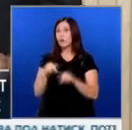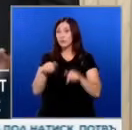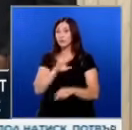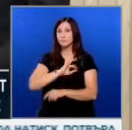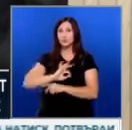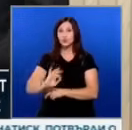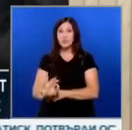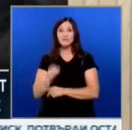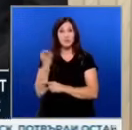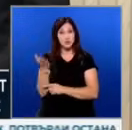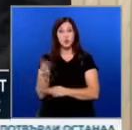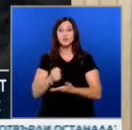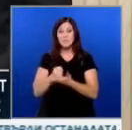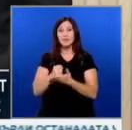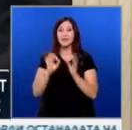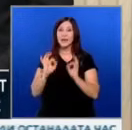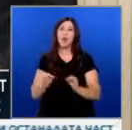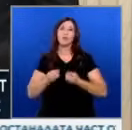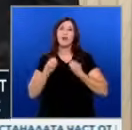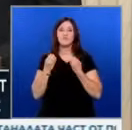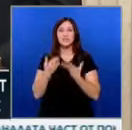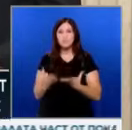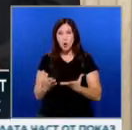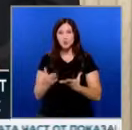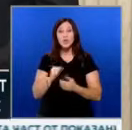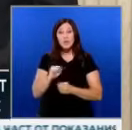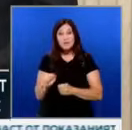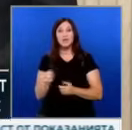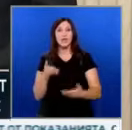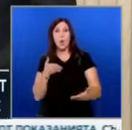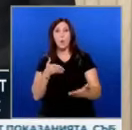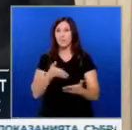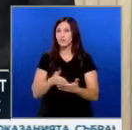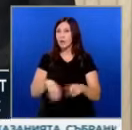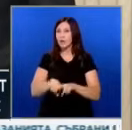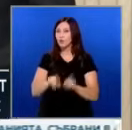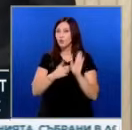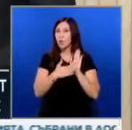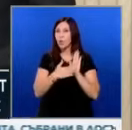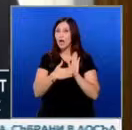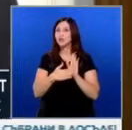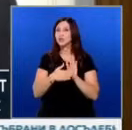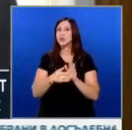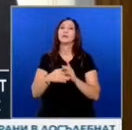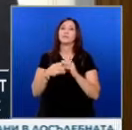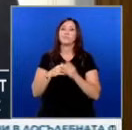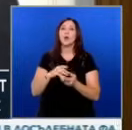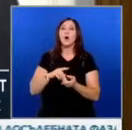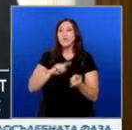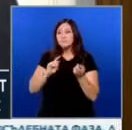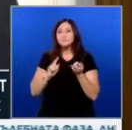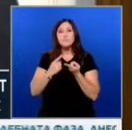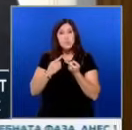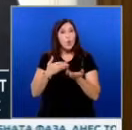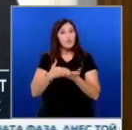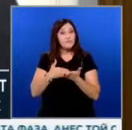днес получавате с този мандат реалната възможност и да ги опровергаете, като докажете противното. За да стане